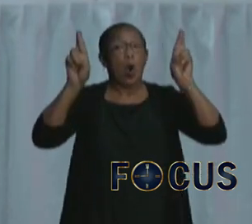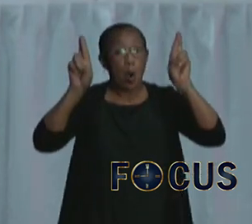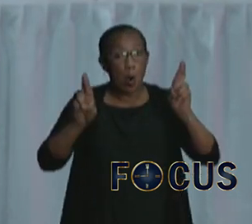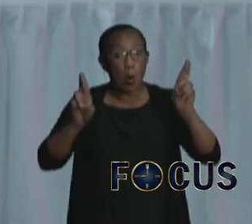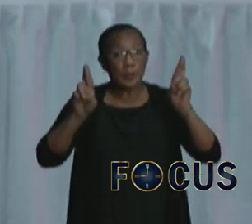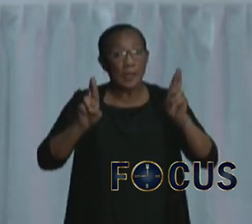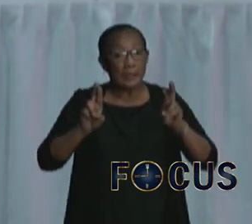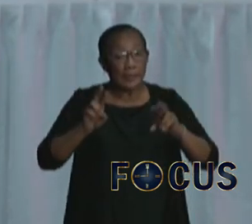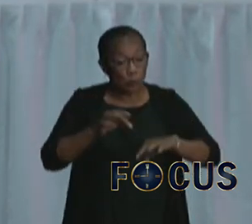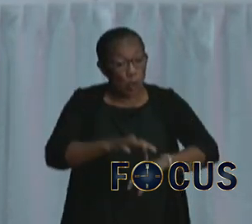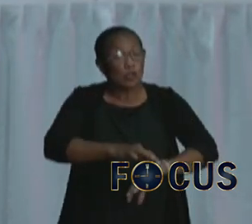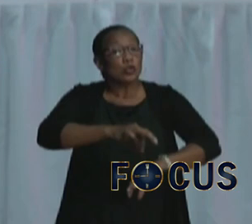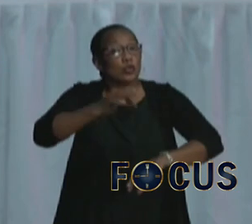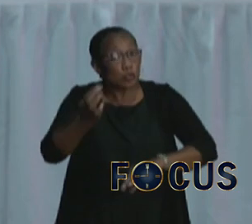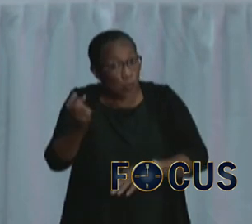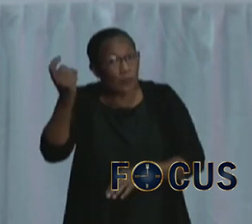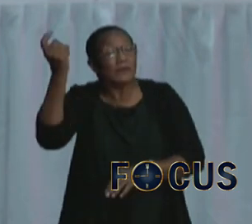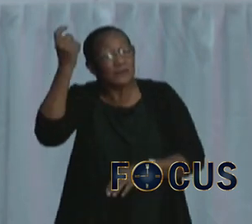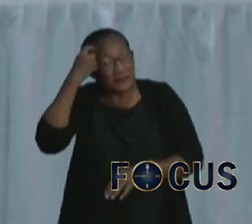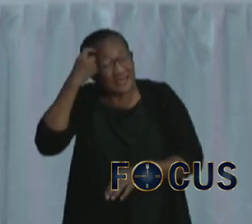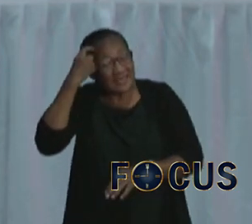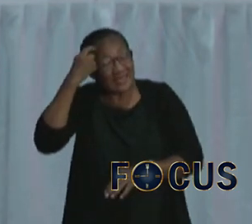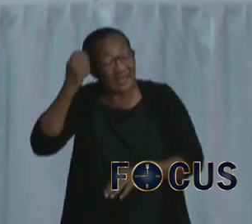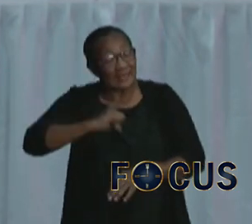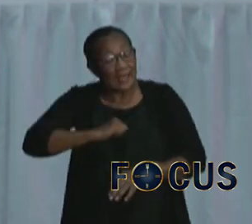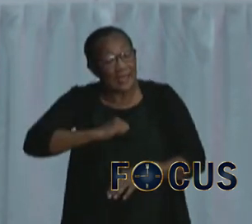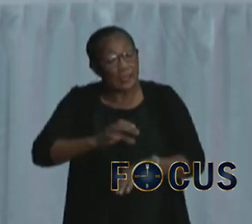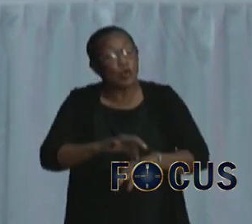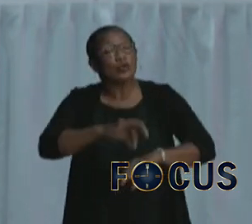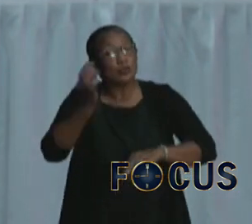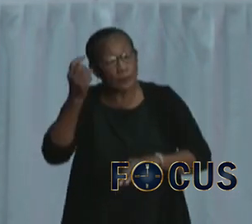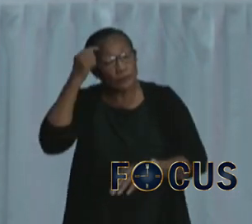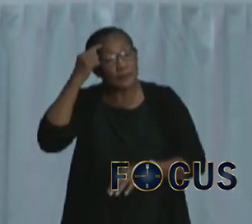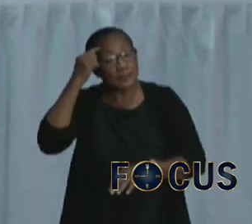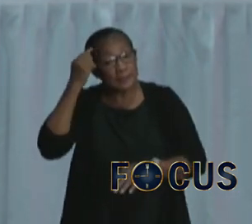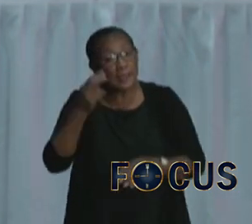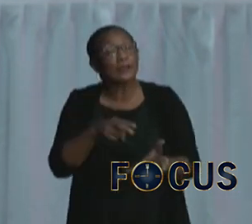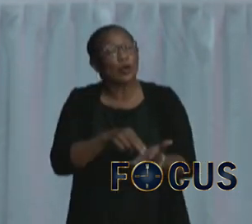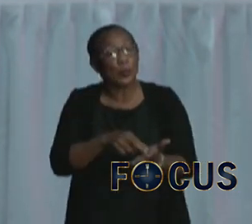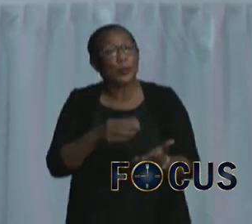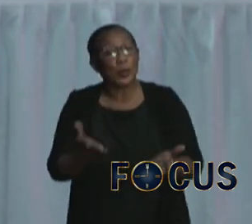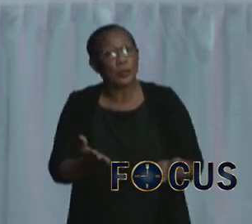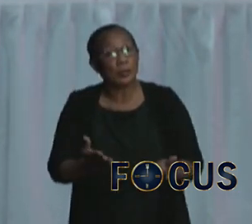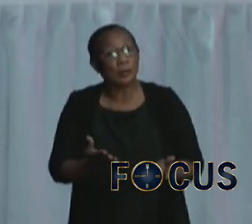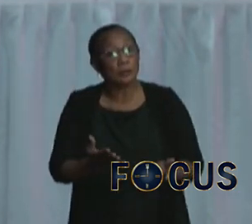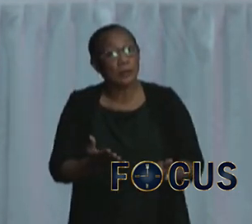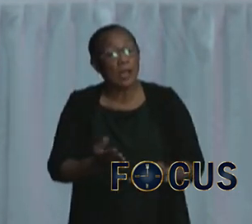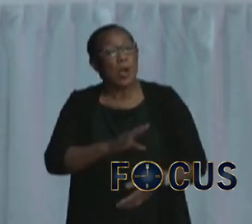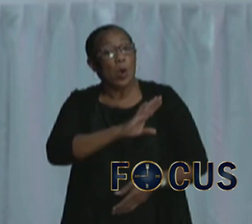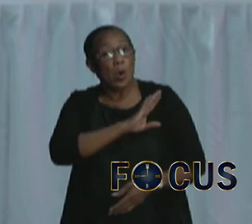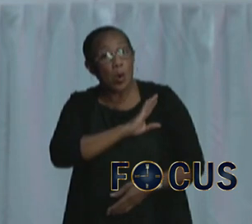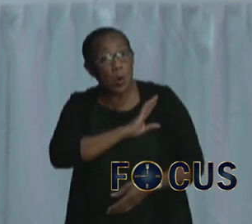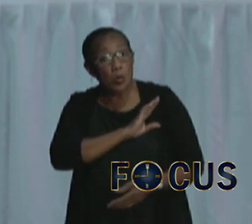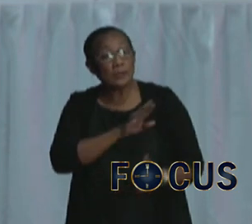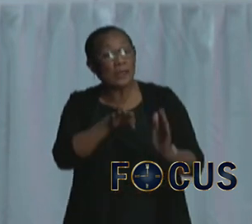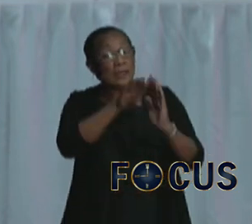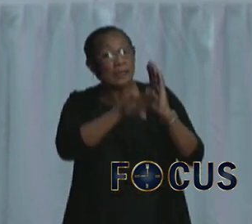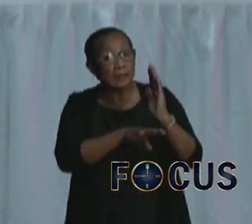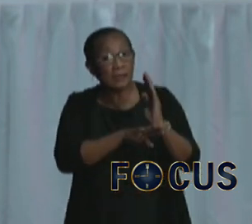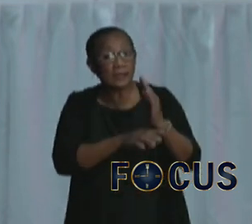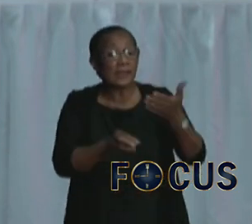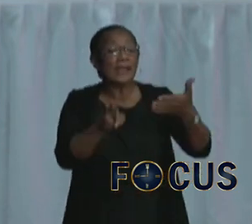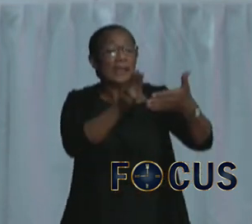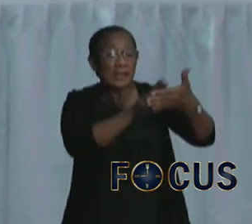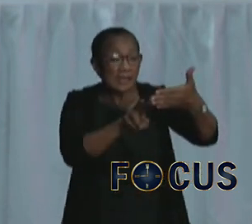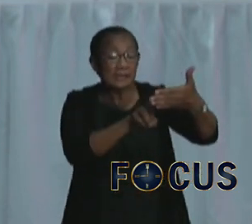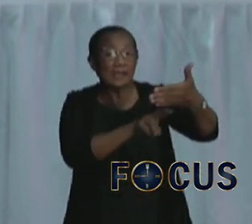gezond verstand, ons eigen gezond verstand gebruiken. En voor mij ook de literatuur erop nalezen